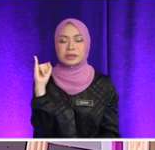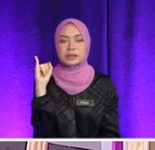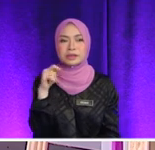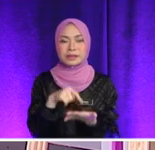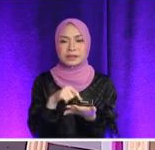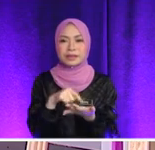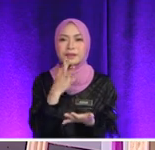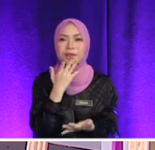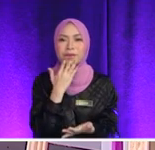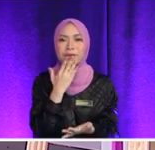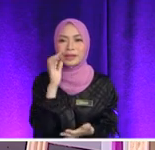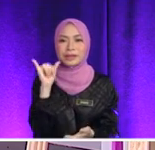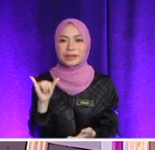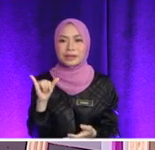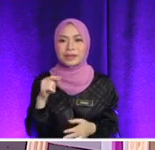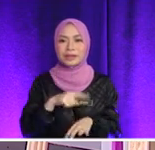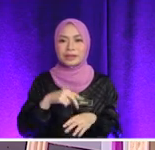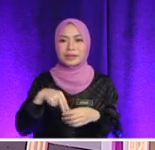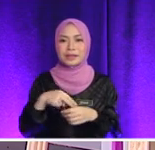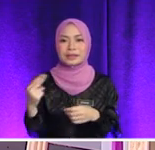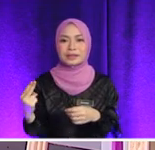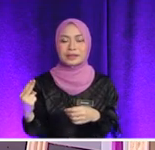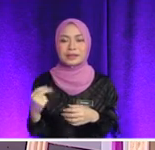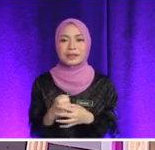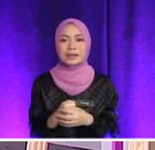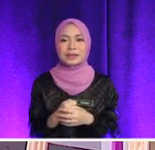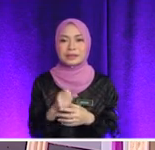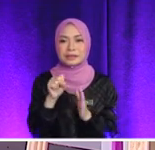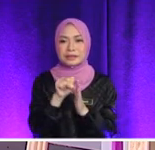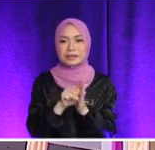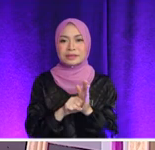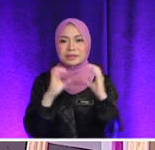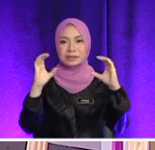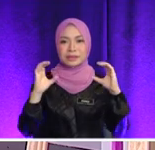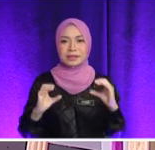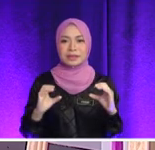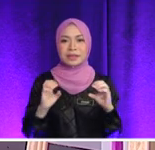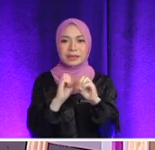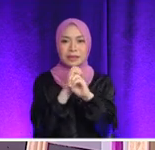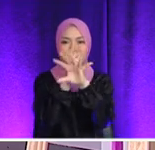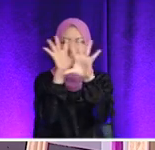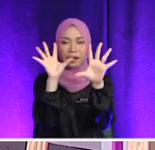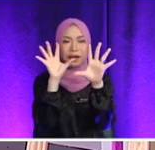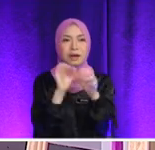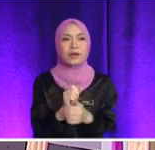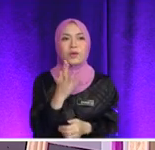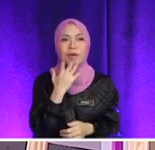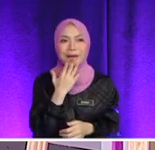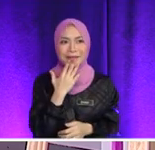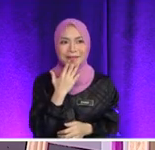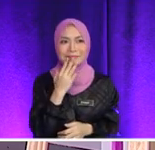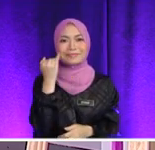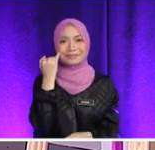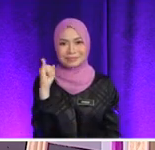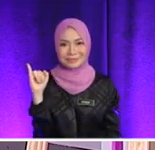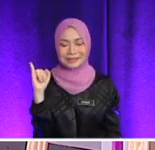dihasilkan secara terang yaitu jingle dan biru kalau kita nampak sini dekat batang pokok nih ada